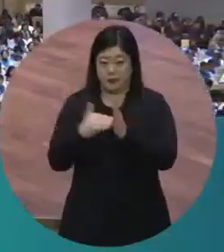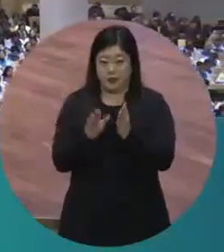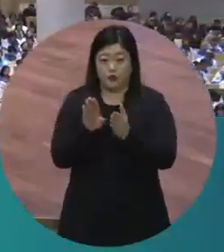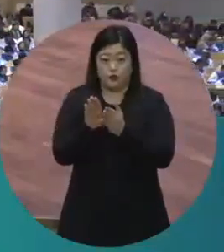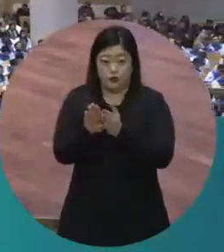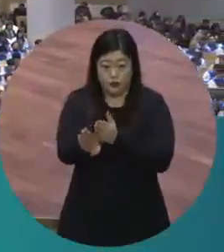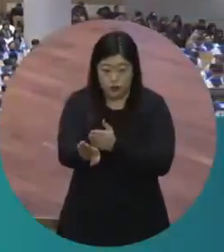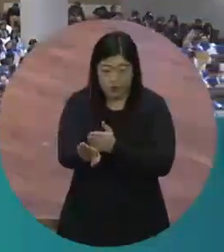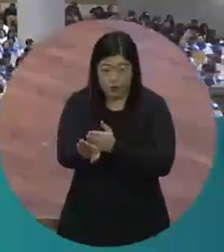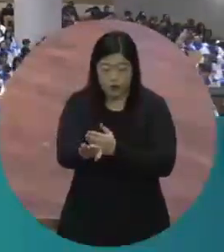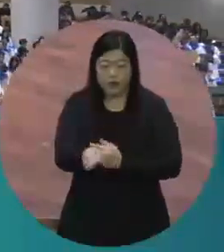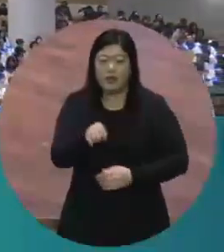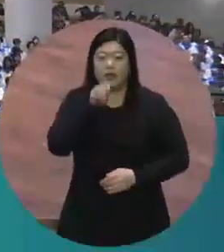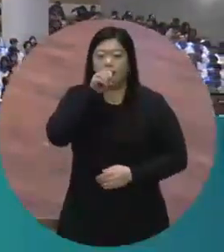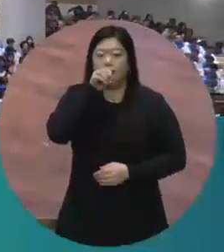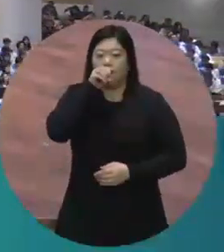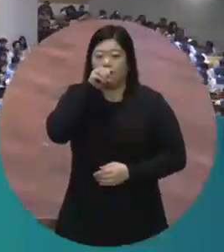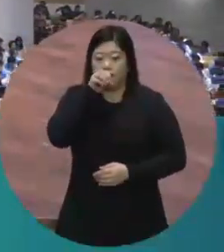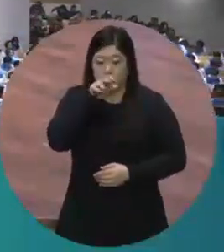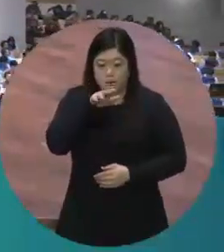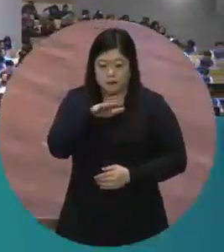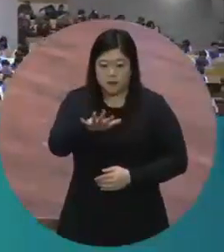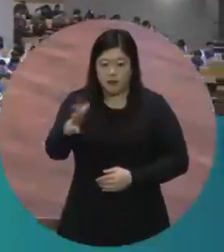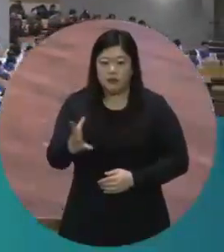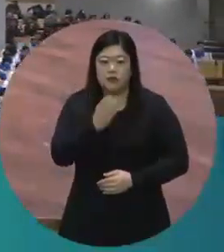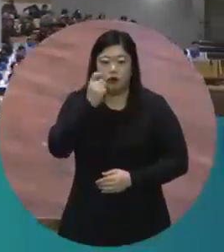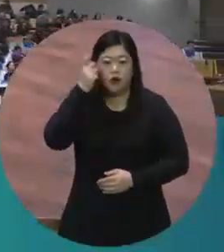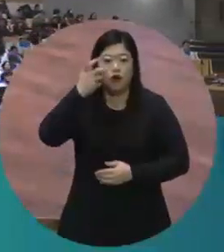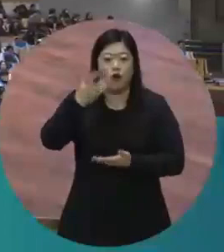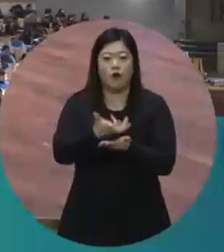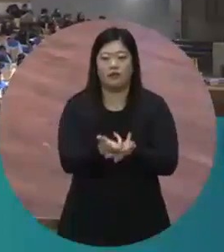향하여 숨을 내쉬며 이르시되 성령을 받으라.